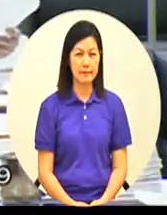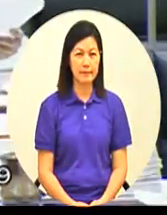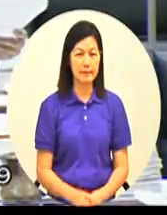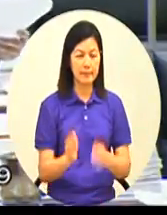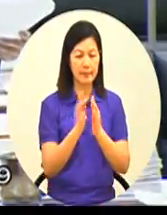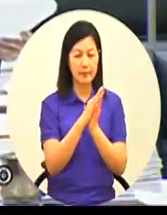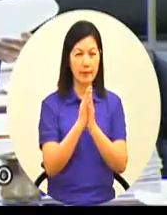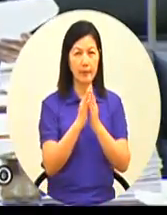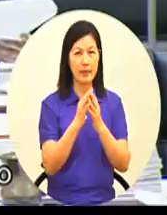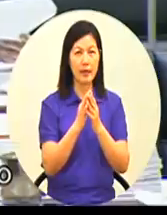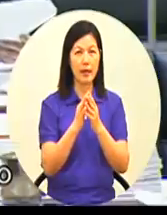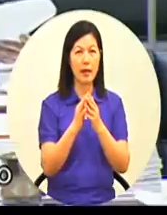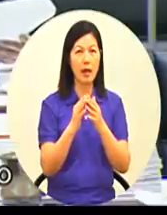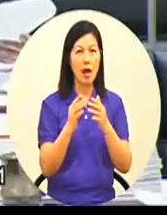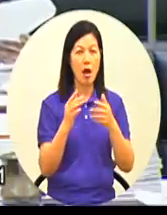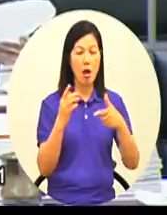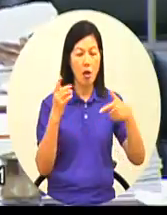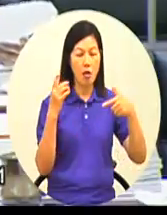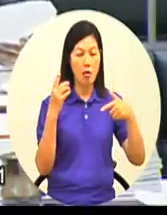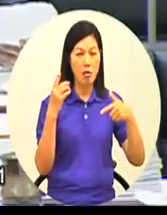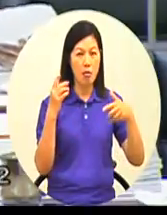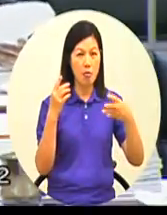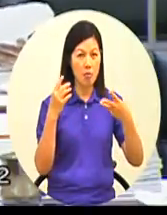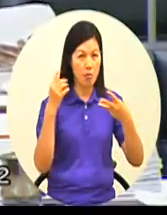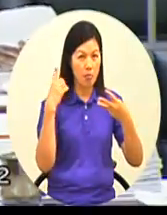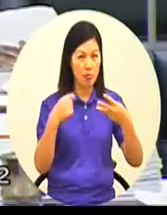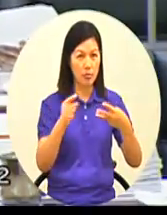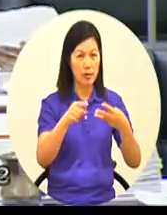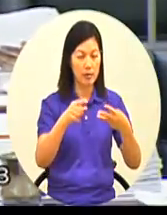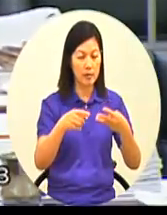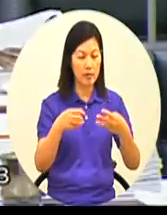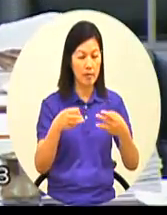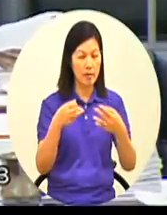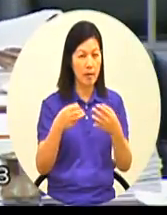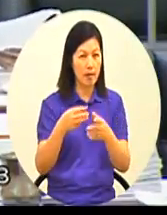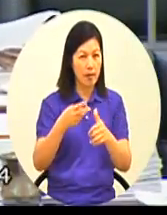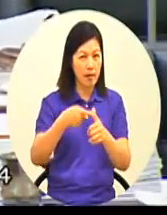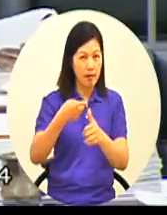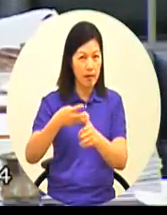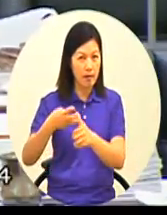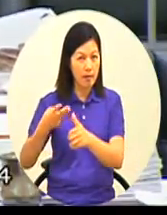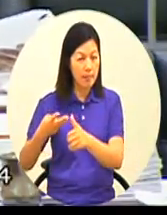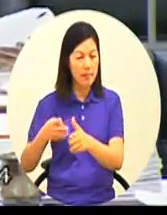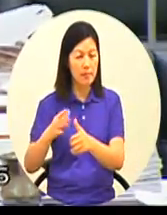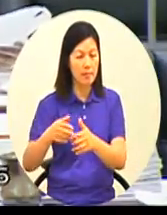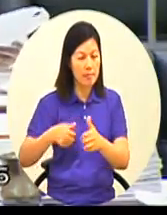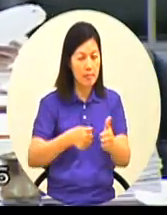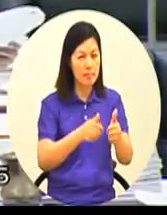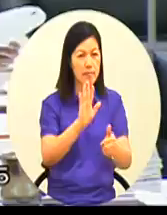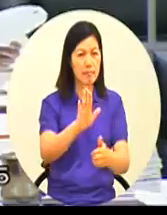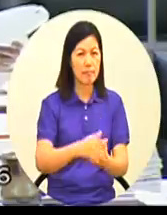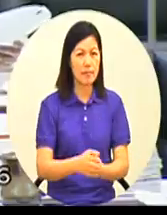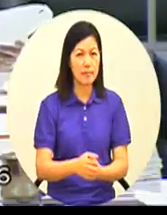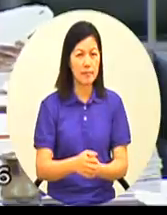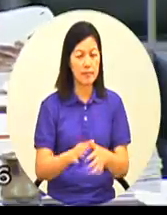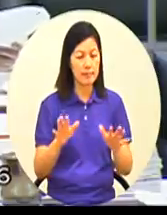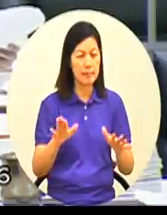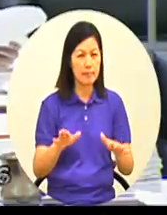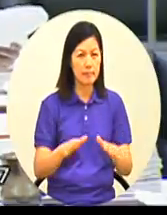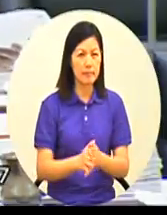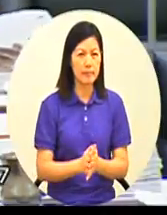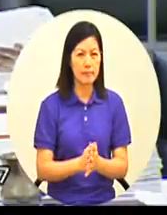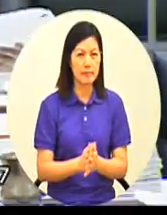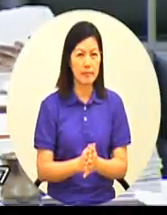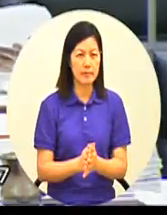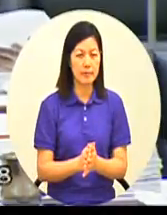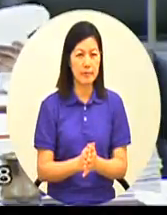桃园在年年都入榜啊，现在桃园的名次也一直在往前追啊。桃园现在目前哦，如果光做这个